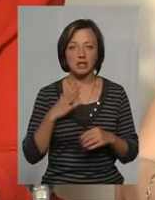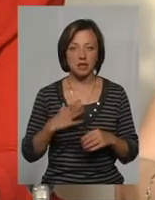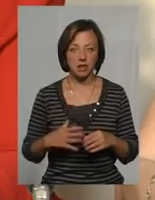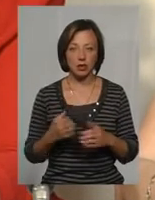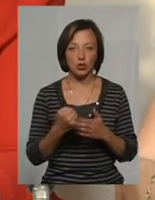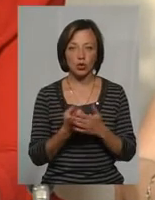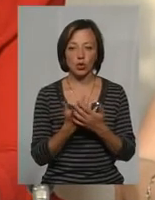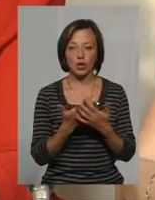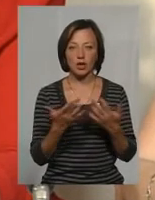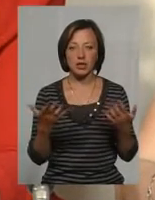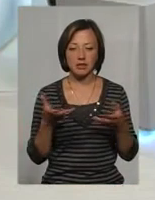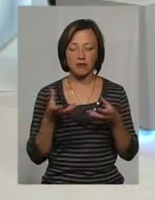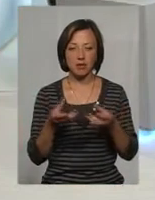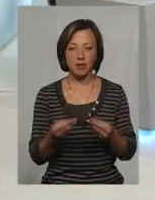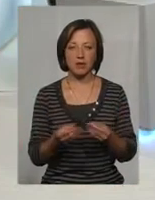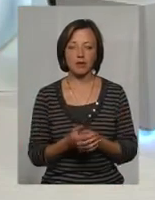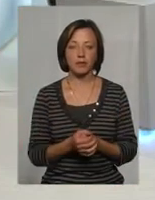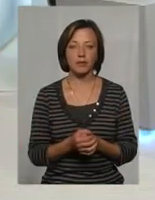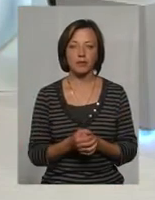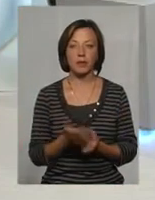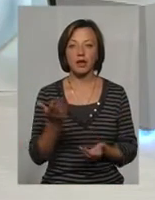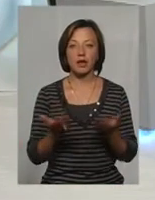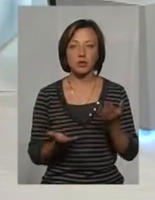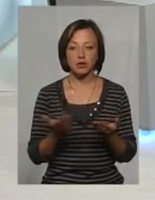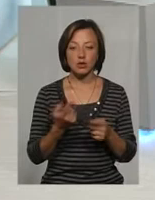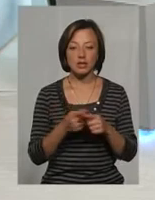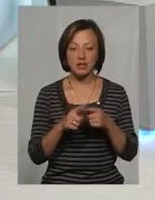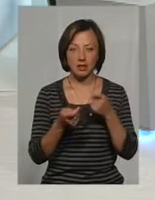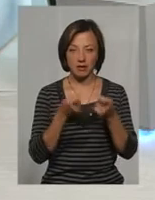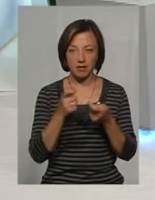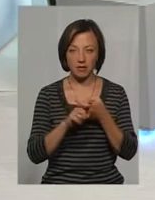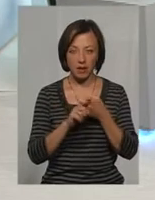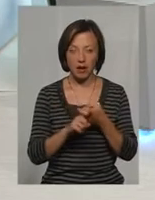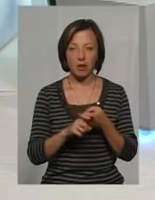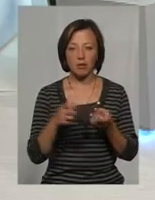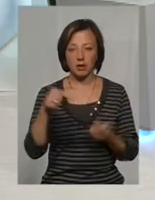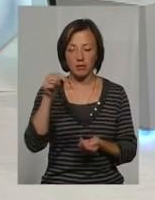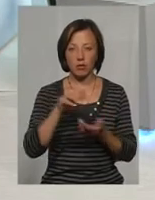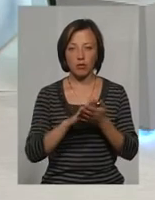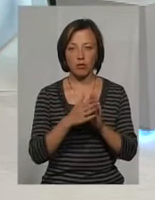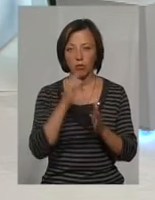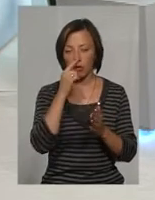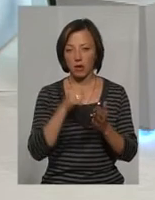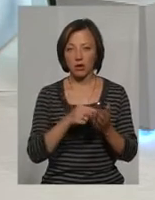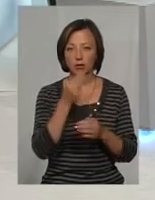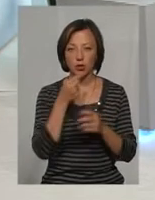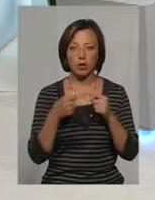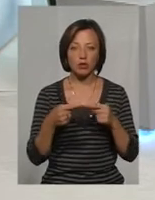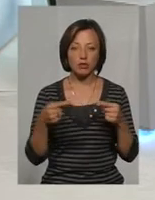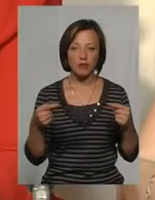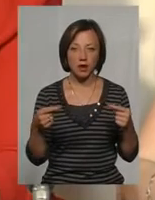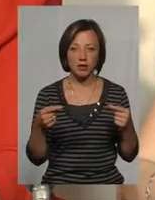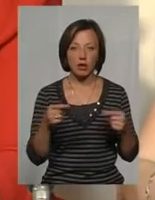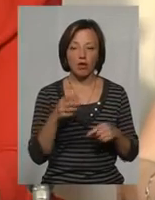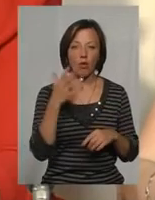до різних фізичних і хімічних факторів. Якщо дана спора при сприятливих умовах попадає на продукт харчування, ті